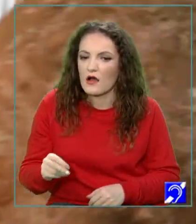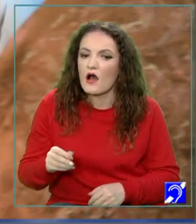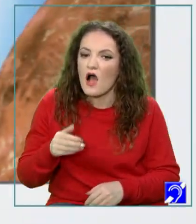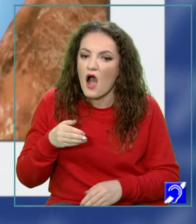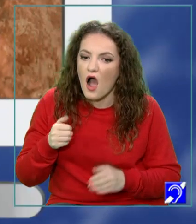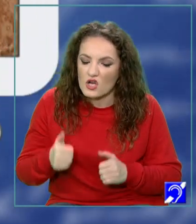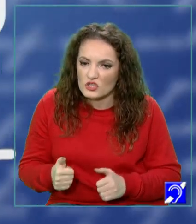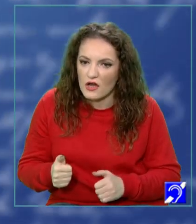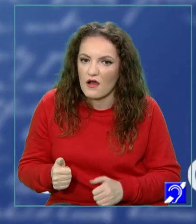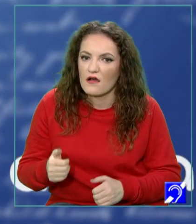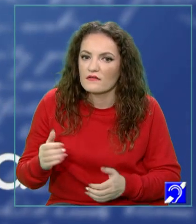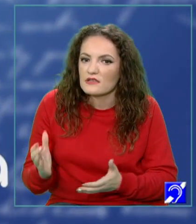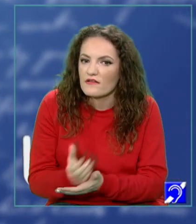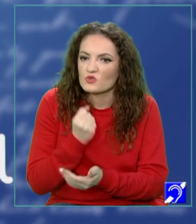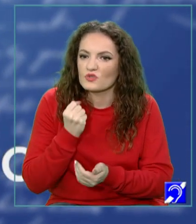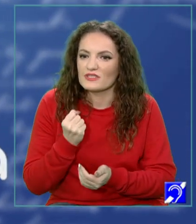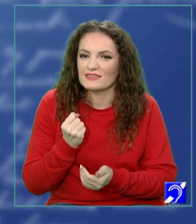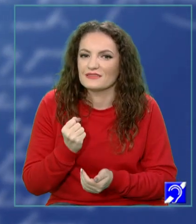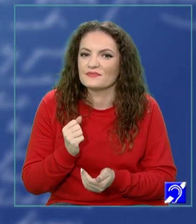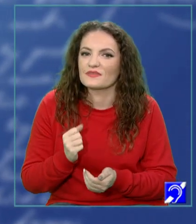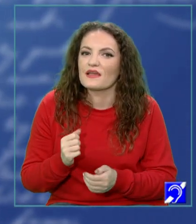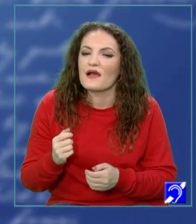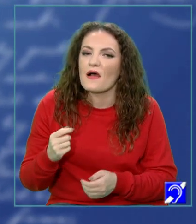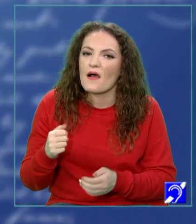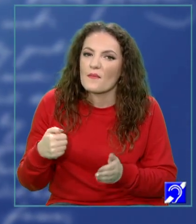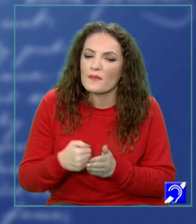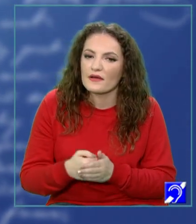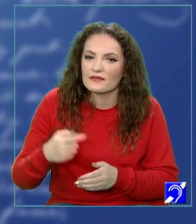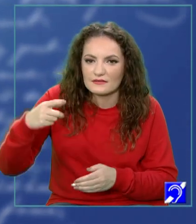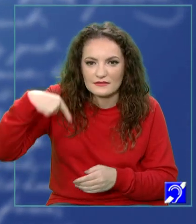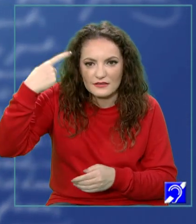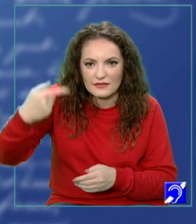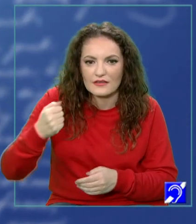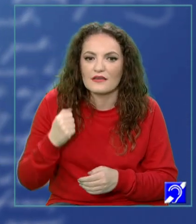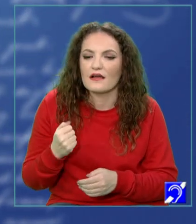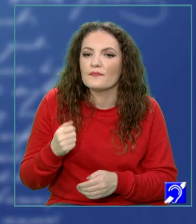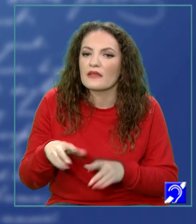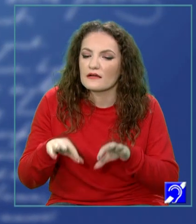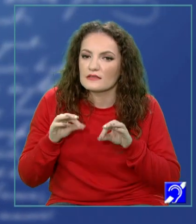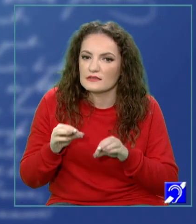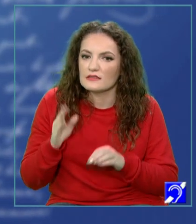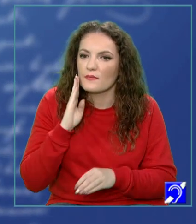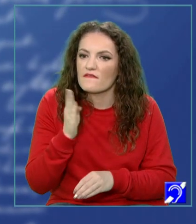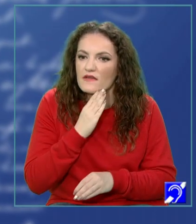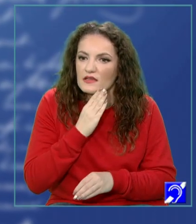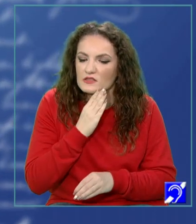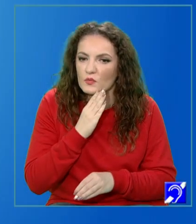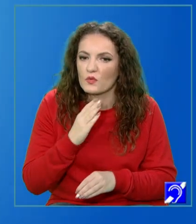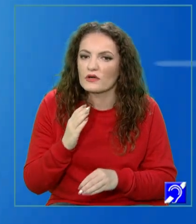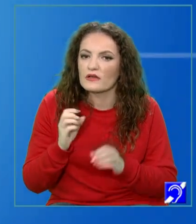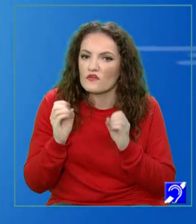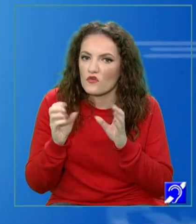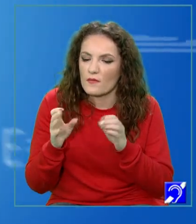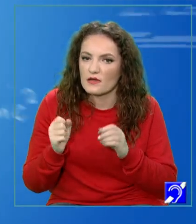succesul. Atât pentru această dimineață, prieteni. Până data viitoare, găsiți pe pagina de Facebook Teleșcoala TVR suportul de curs și alte